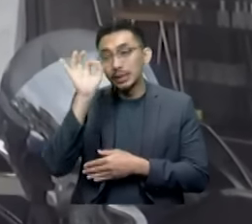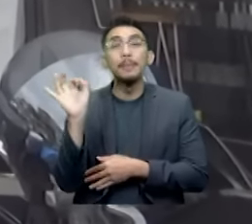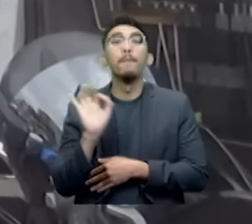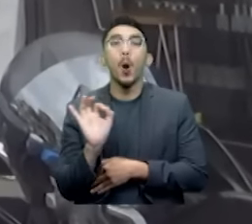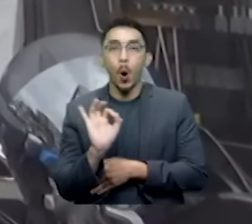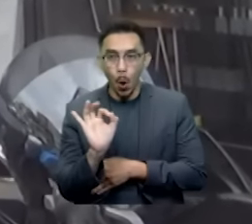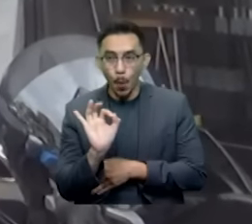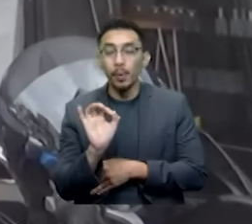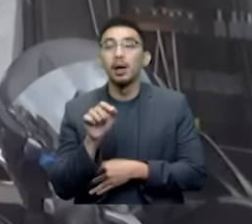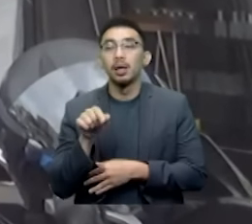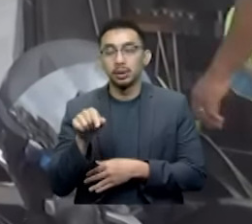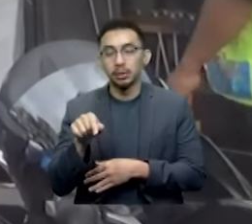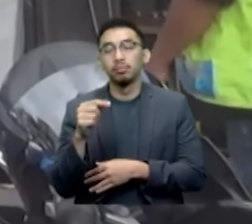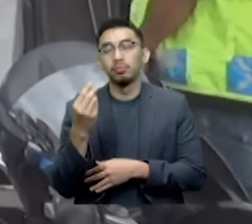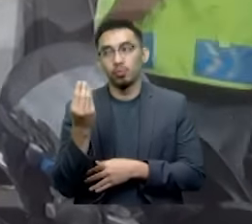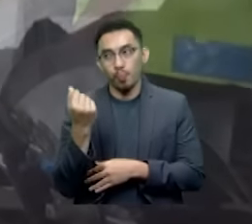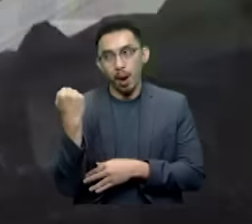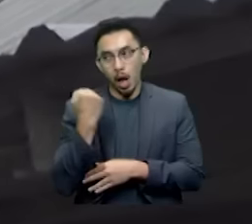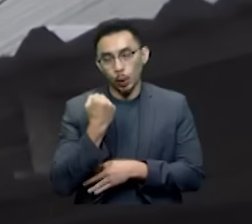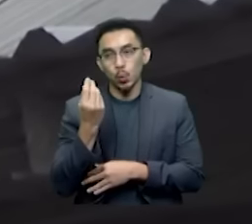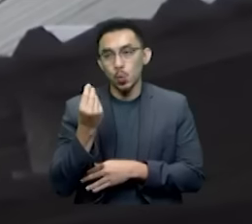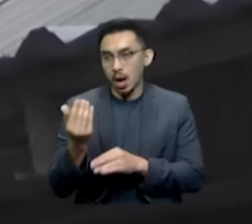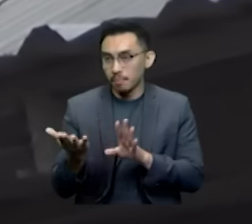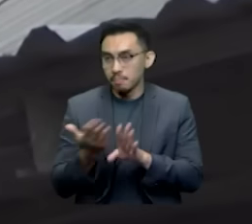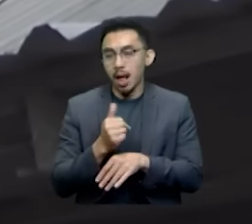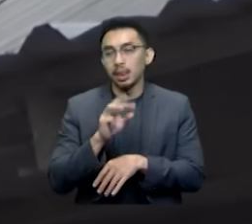uang senilai 360 juta rupiah.